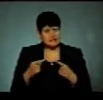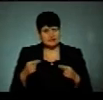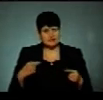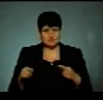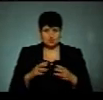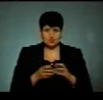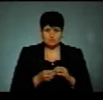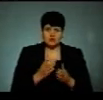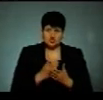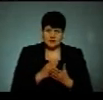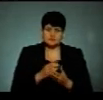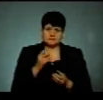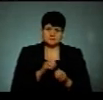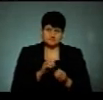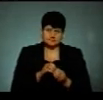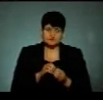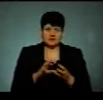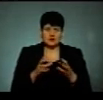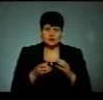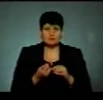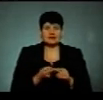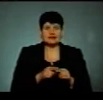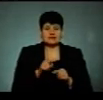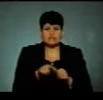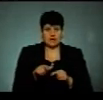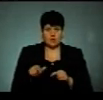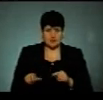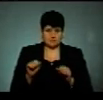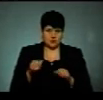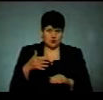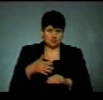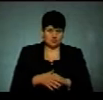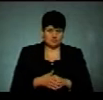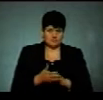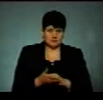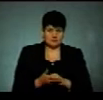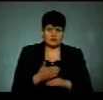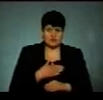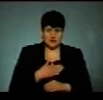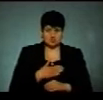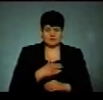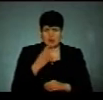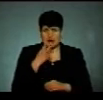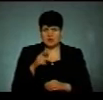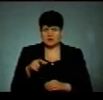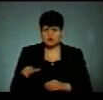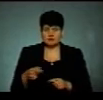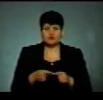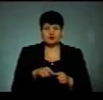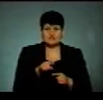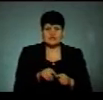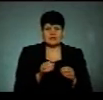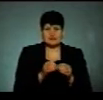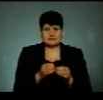суми. Чи є стала сума для цих людей, приблизно, щоб ми могли розуміти і сказати нашим глядачам, що от це